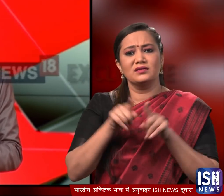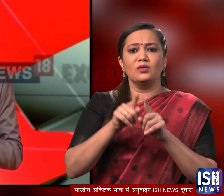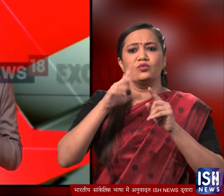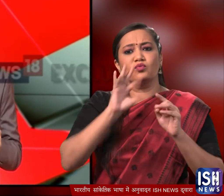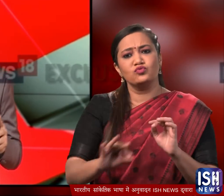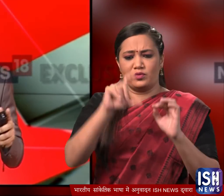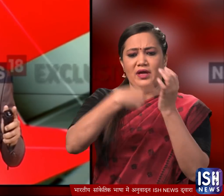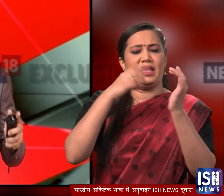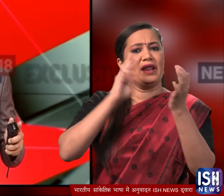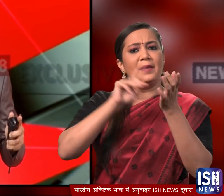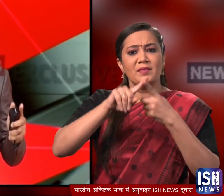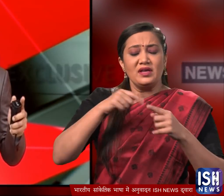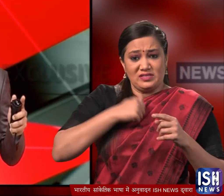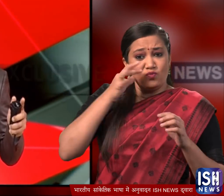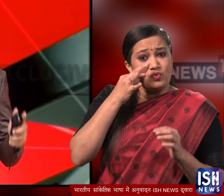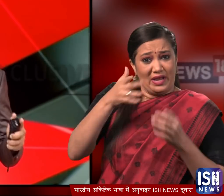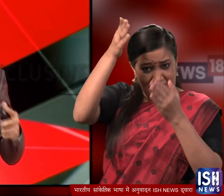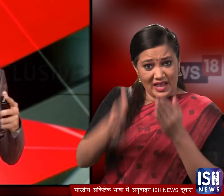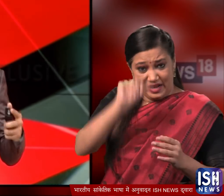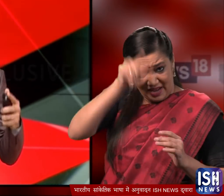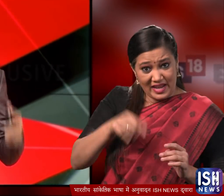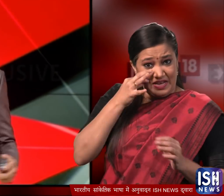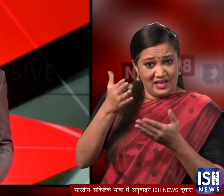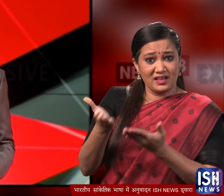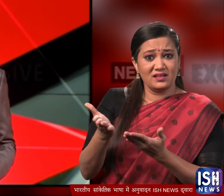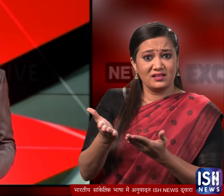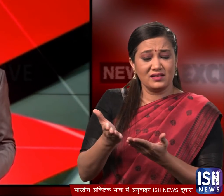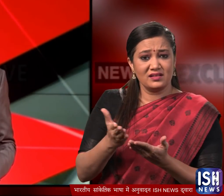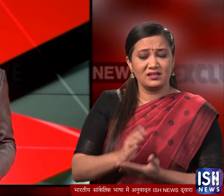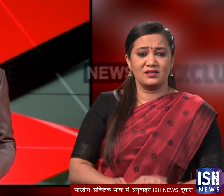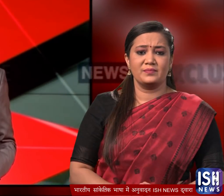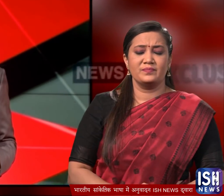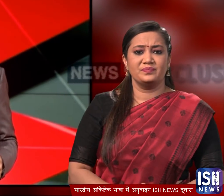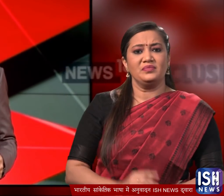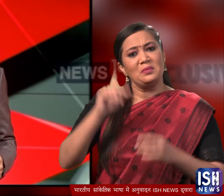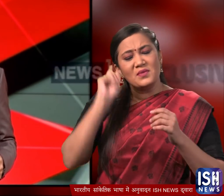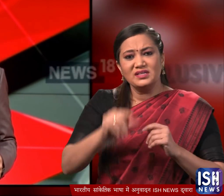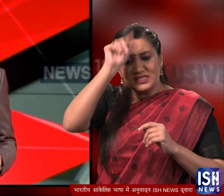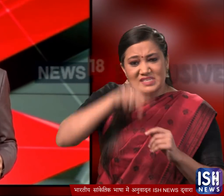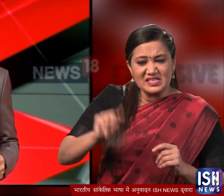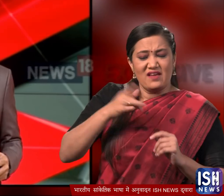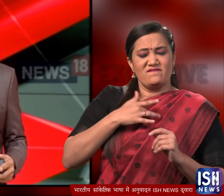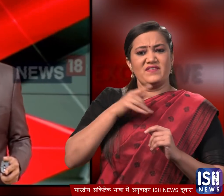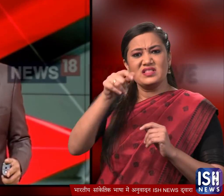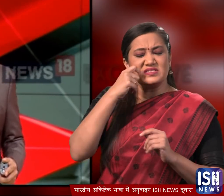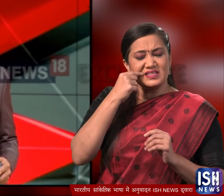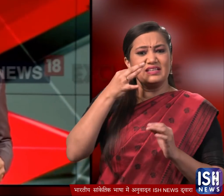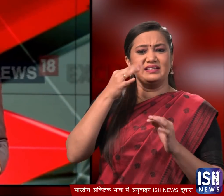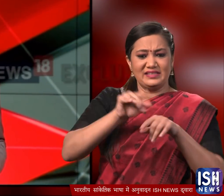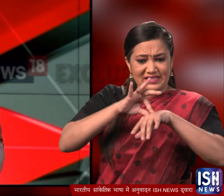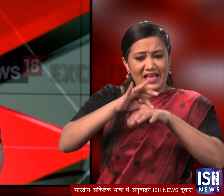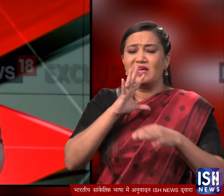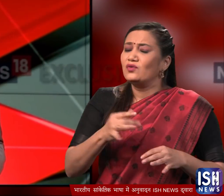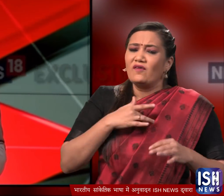करने वालों ने खुद भारतीय कहे जाने का खुद को अधिकार भी खो दिया। ऐसे लोगों को भारत का नागरिक होने के